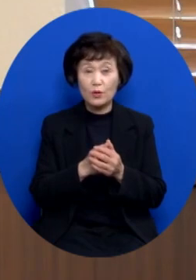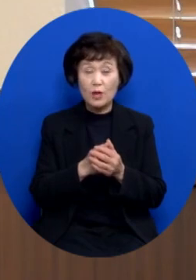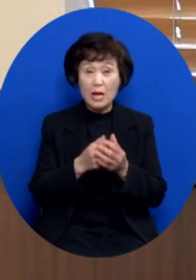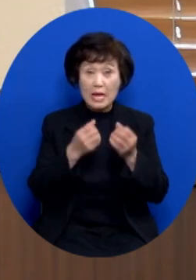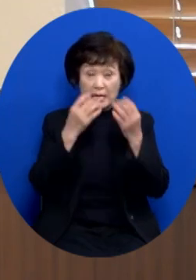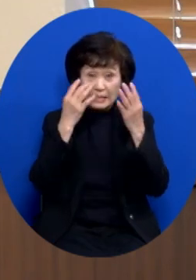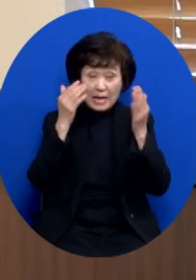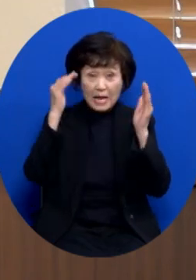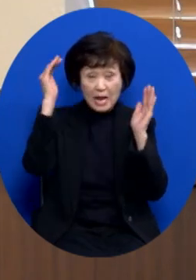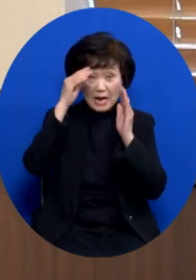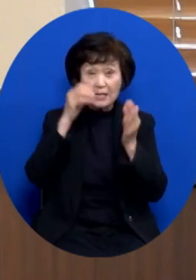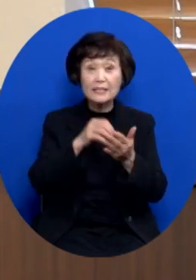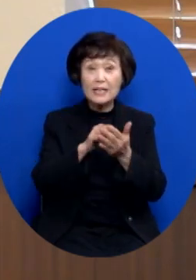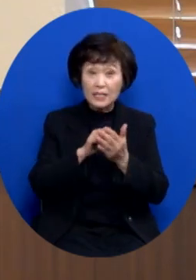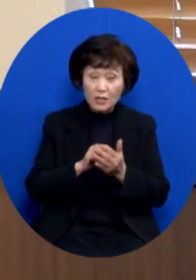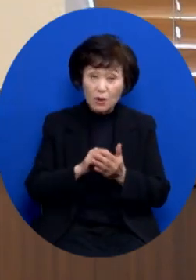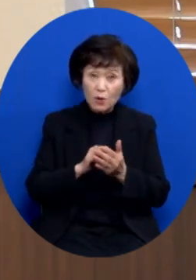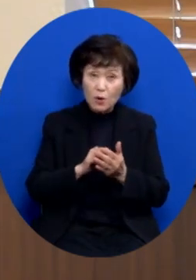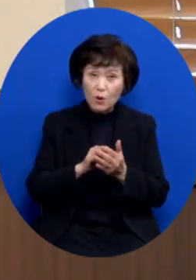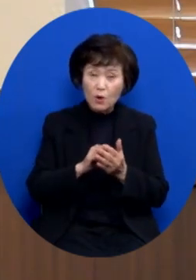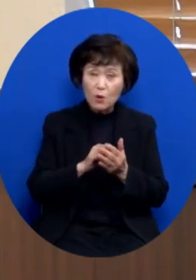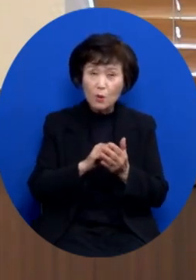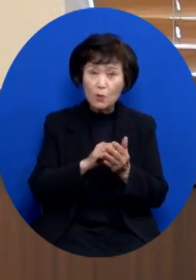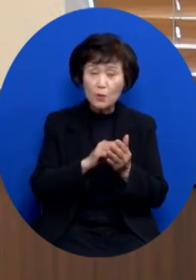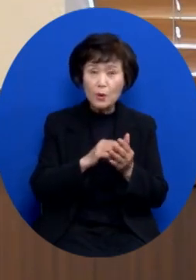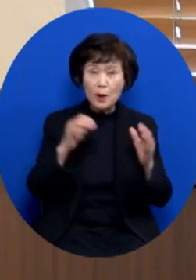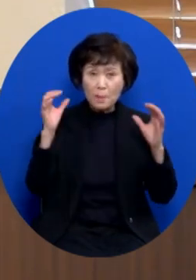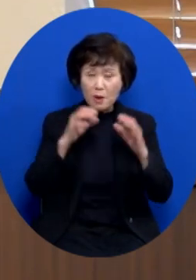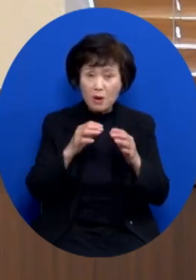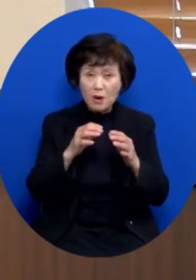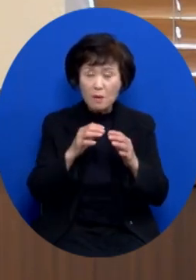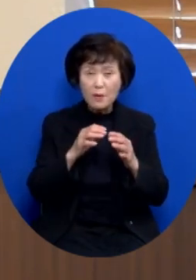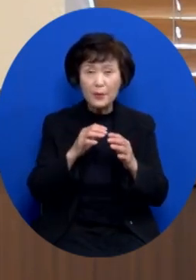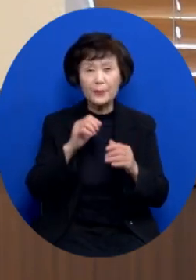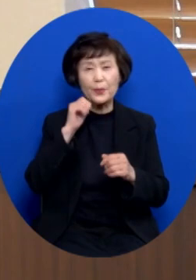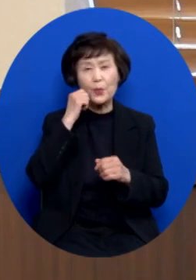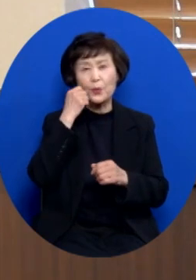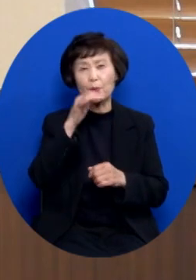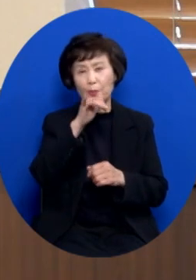신입생들을 모집하는 데도 걸림돌이 되고 그렇기 때문에 우선은